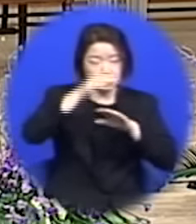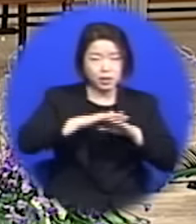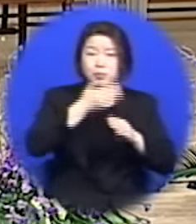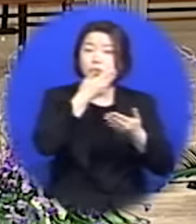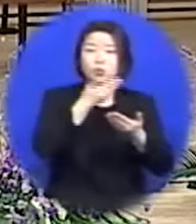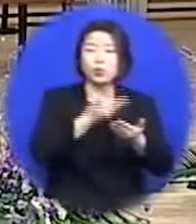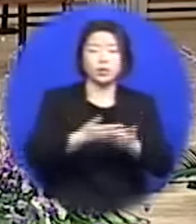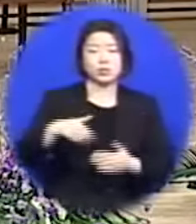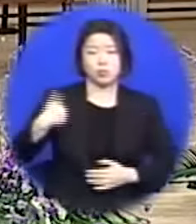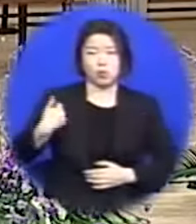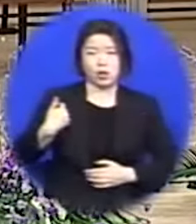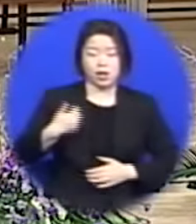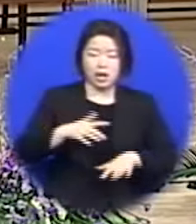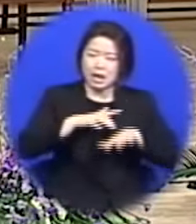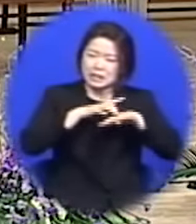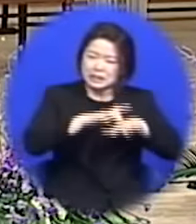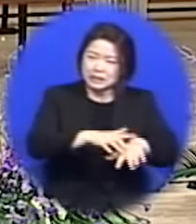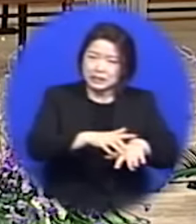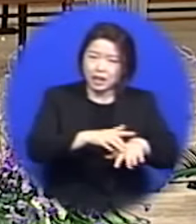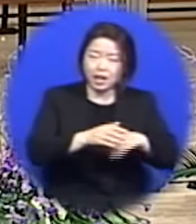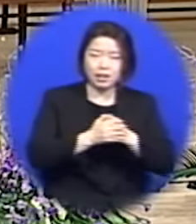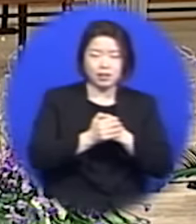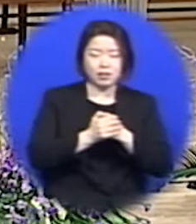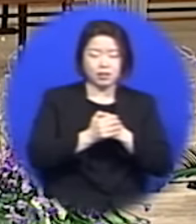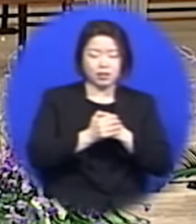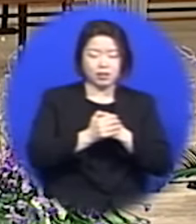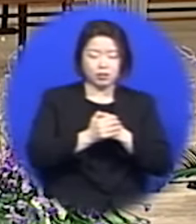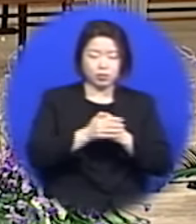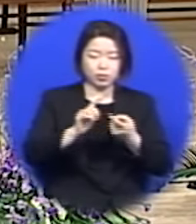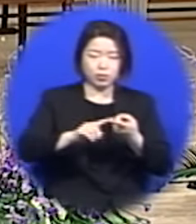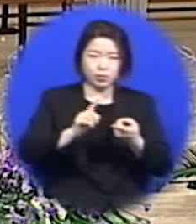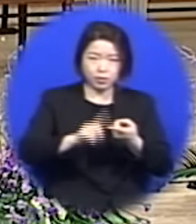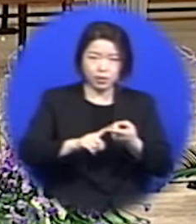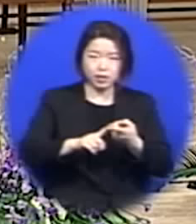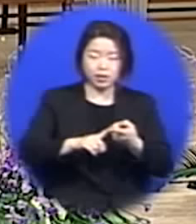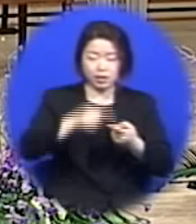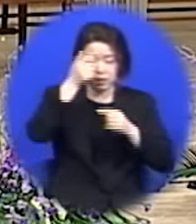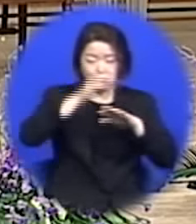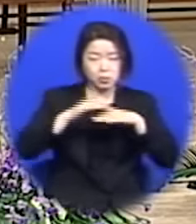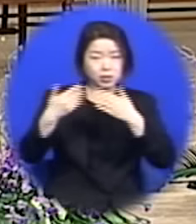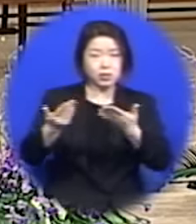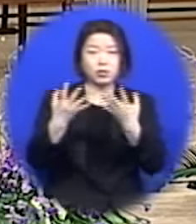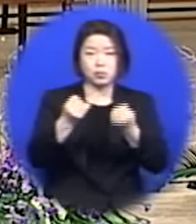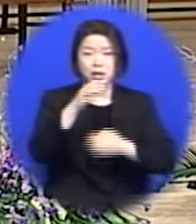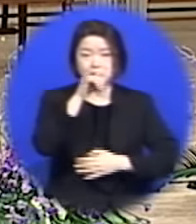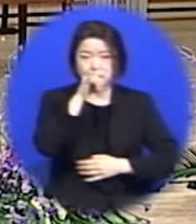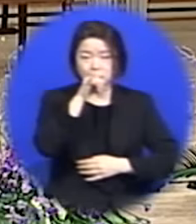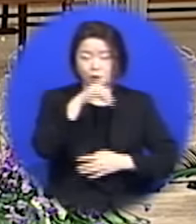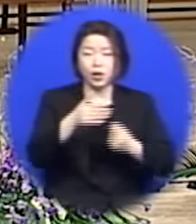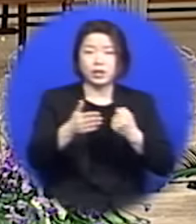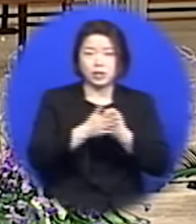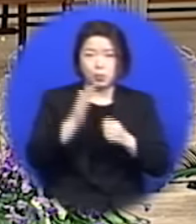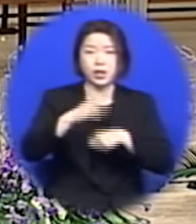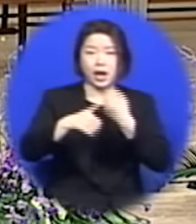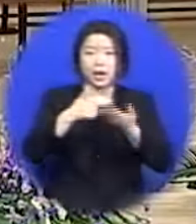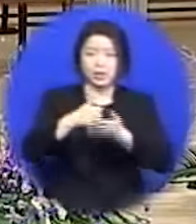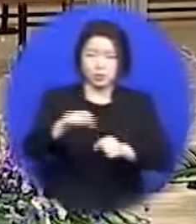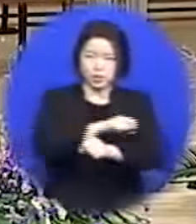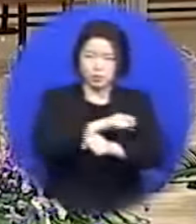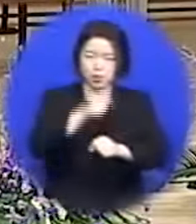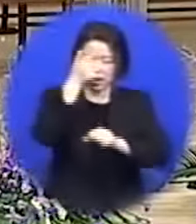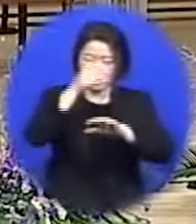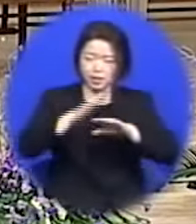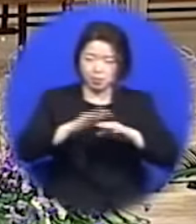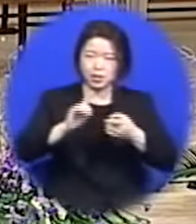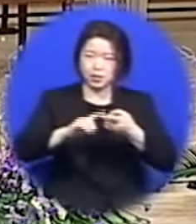습관적으로 형식적으로 예배드리는 일이 꽤 많기에 하나님께서 아마 예배에 대한 특별한 자극을